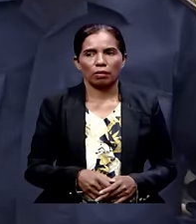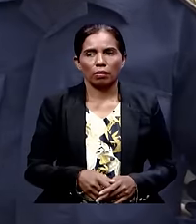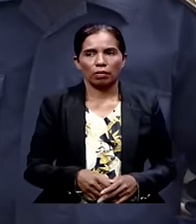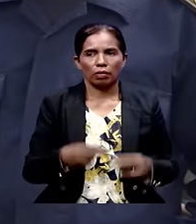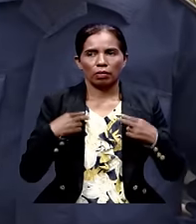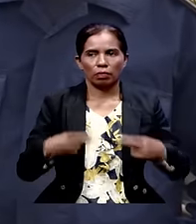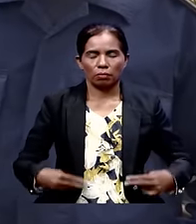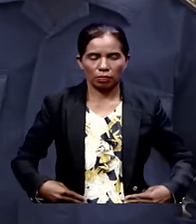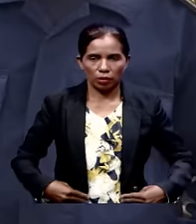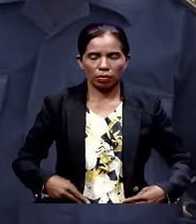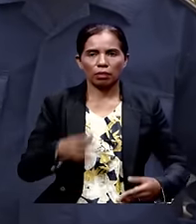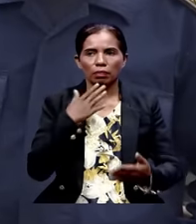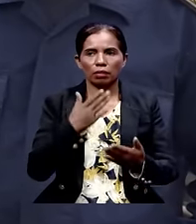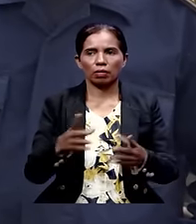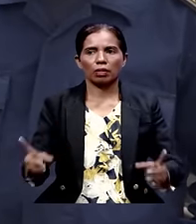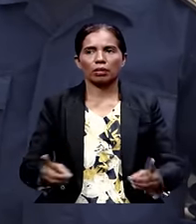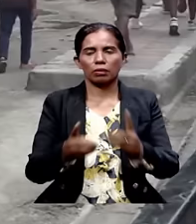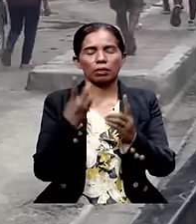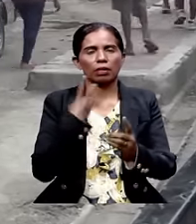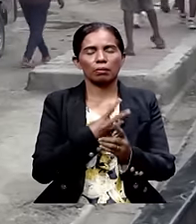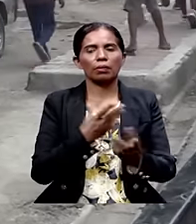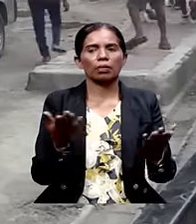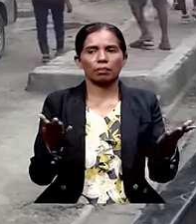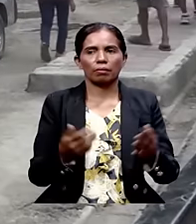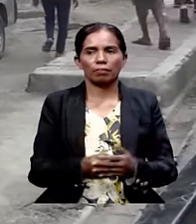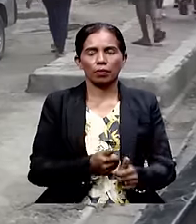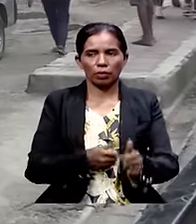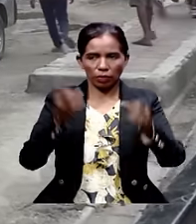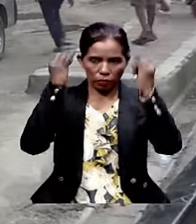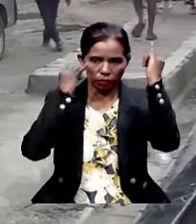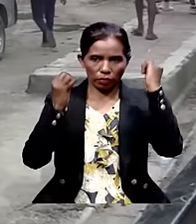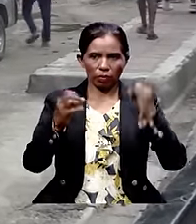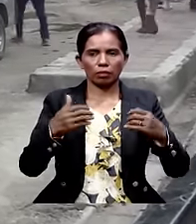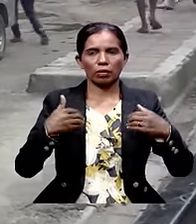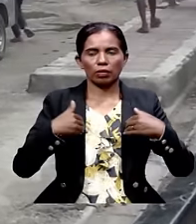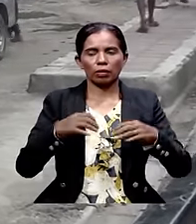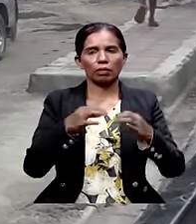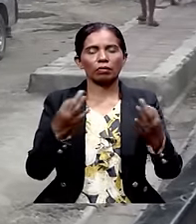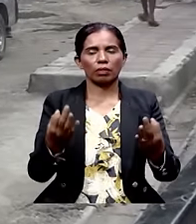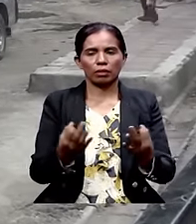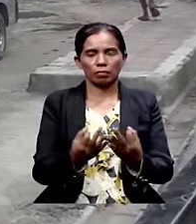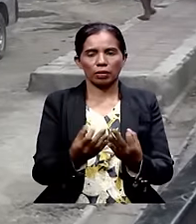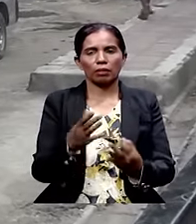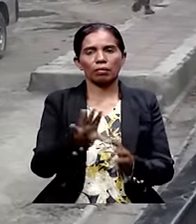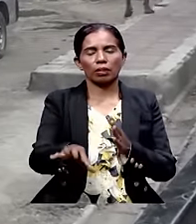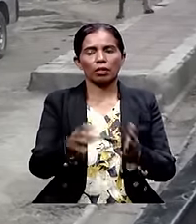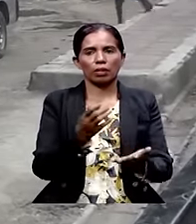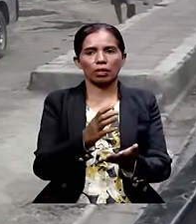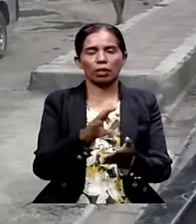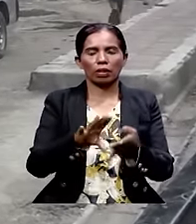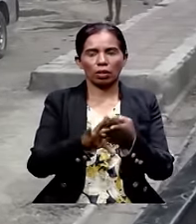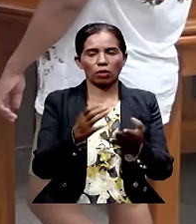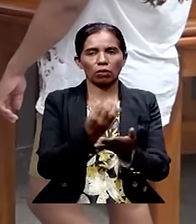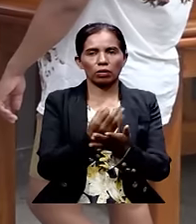humano racional hasoru ami makita nebe. Tuir informasaun nebe mak iha umakain nebe mak hetang ona individuasaun husi